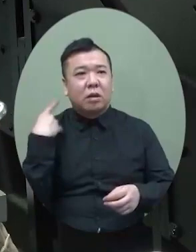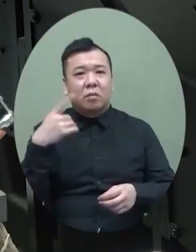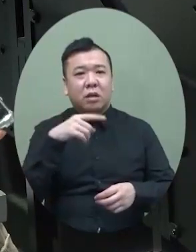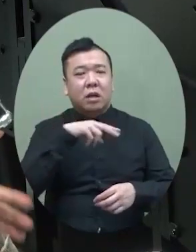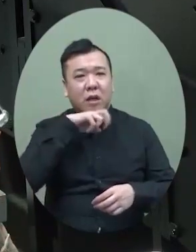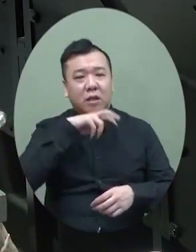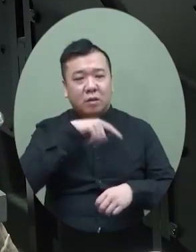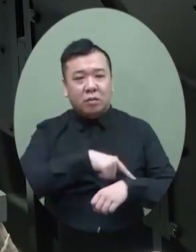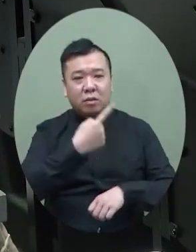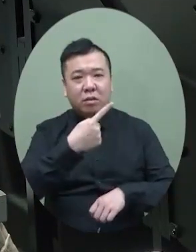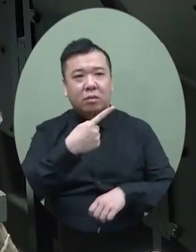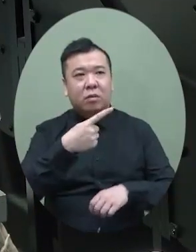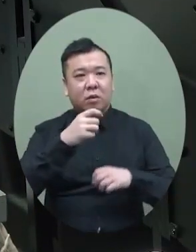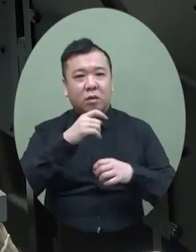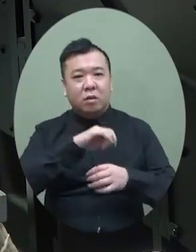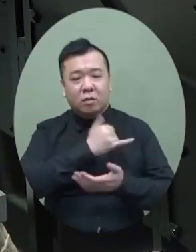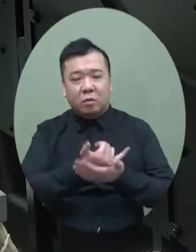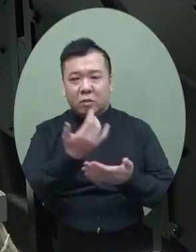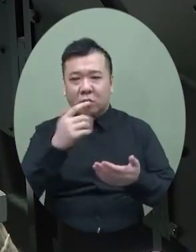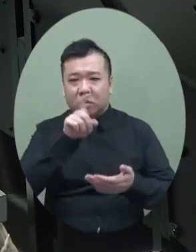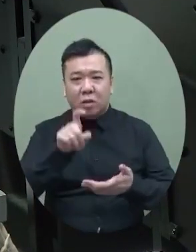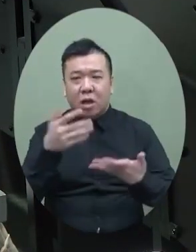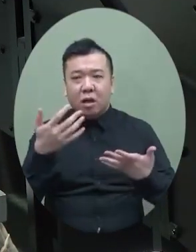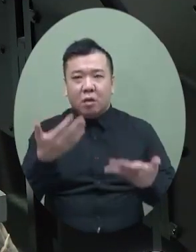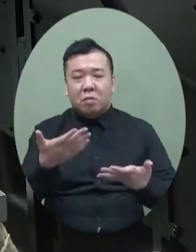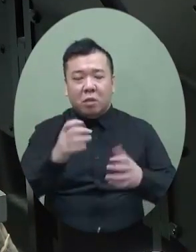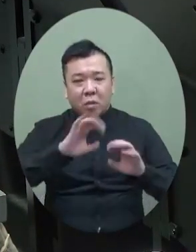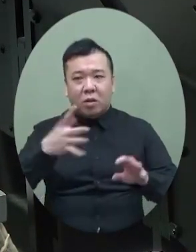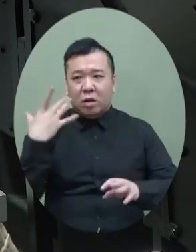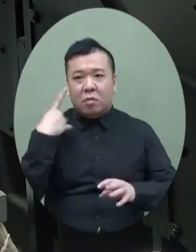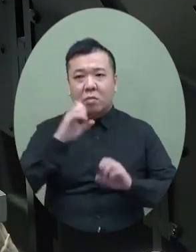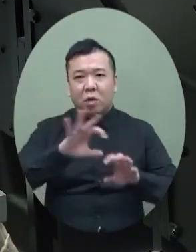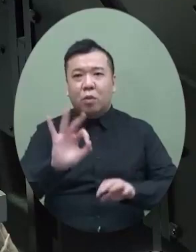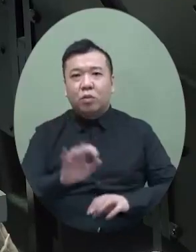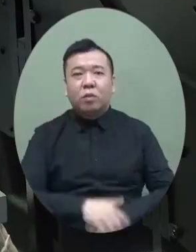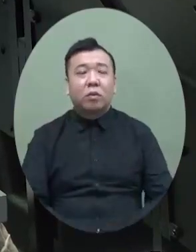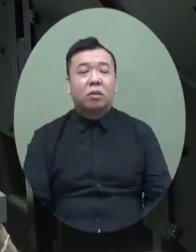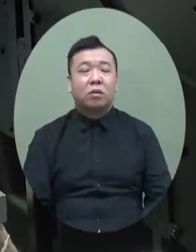1點過生的，為什麼是今天才公布，昨天沒有公布到這樣？麻煩